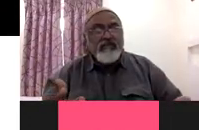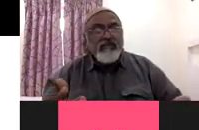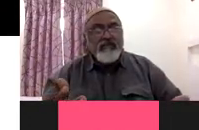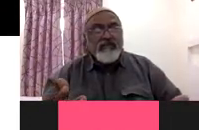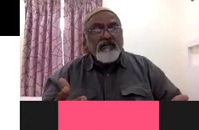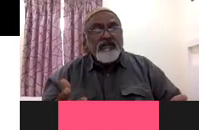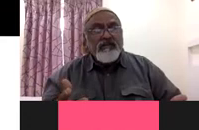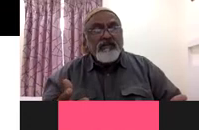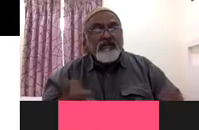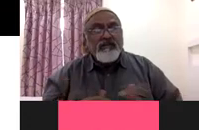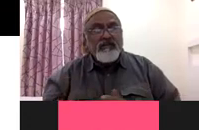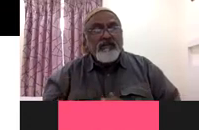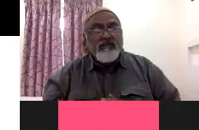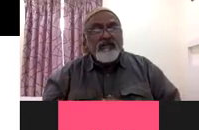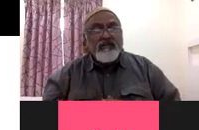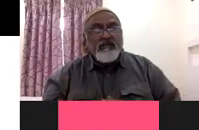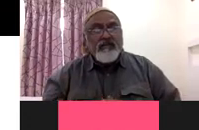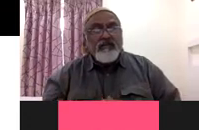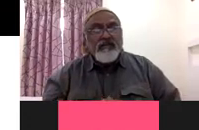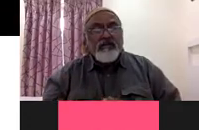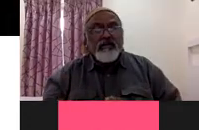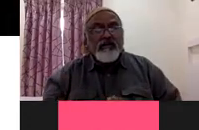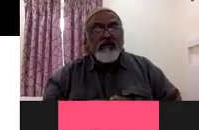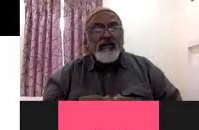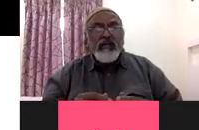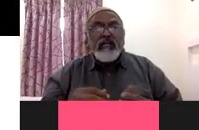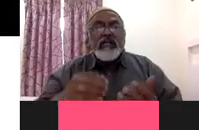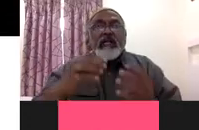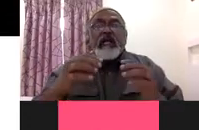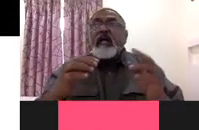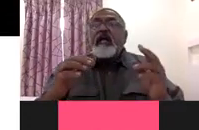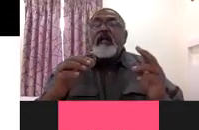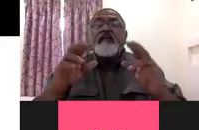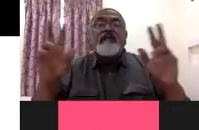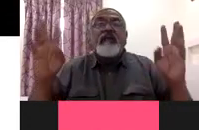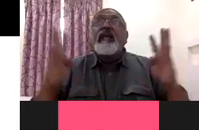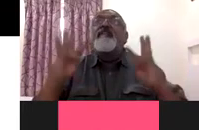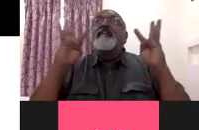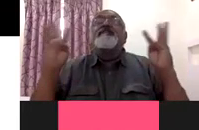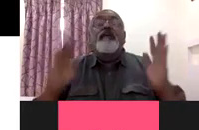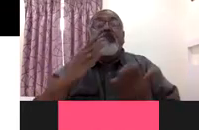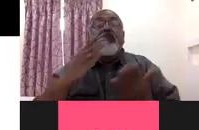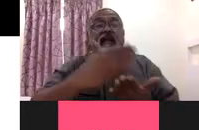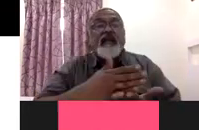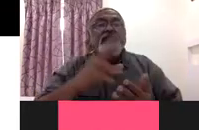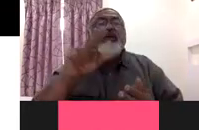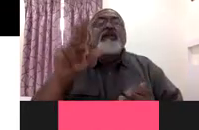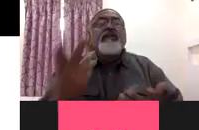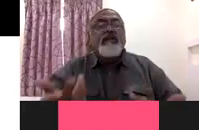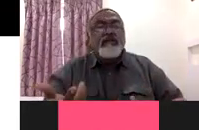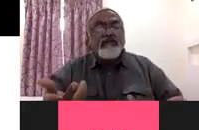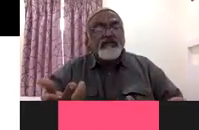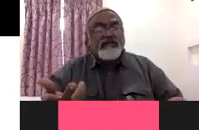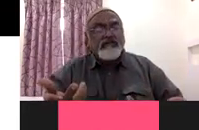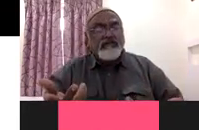कोई सम एग्जांपल शुभम, इंफ्रास्ट्रक्चर बैरियर का एग्जांपल दीजिए, एटिट्यूडनल बैरियर का एग्जांपल बोलिए. सर